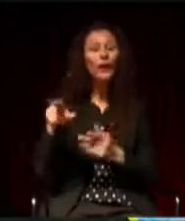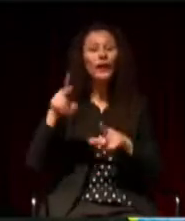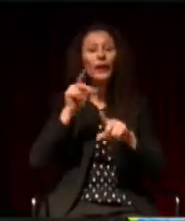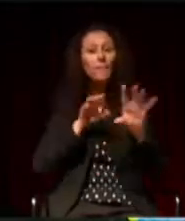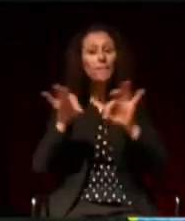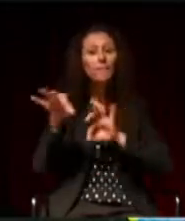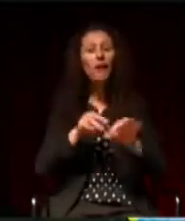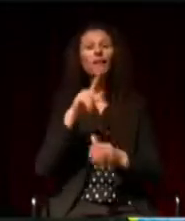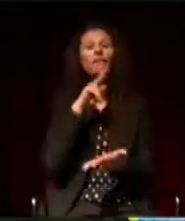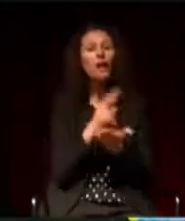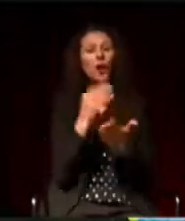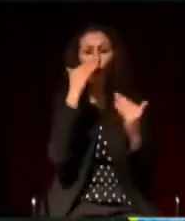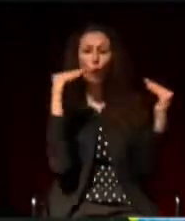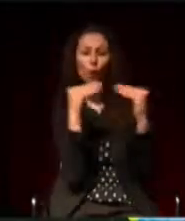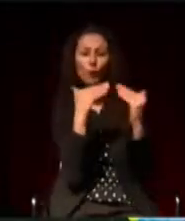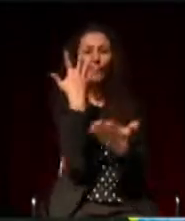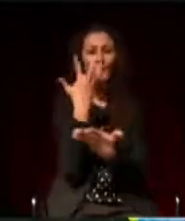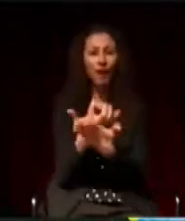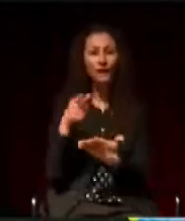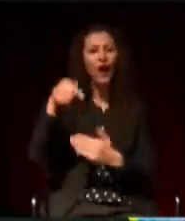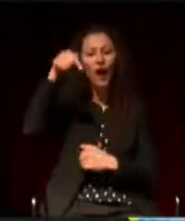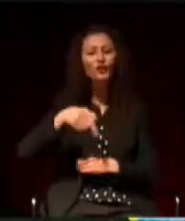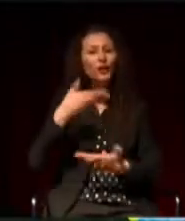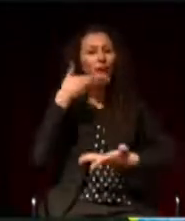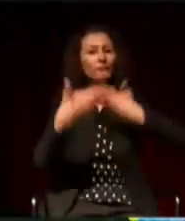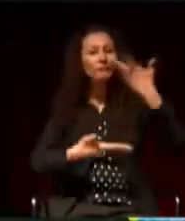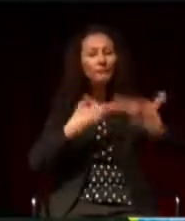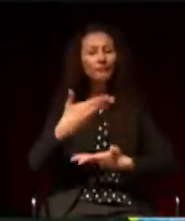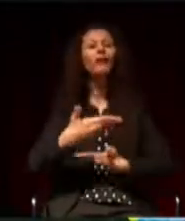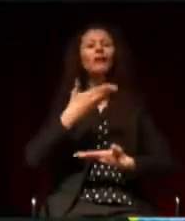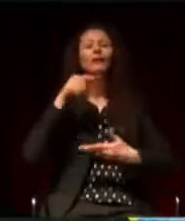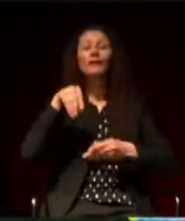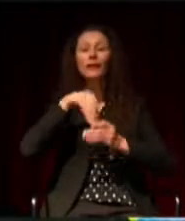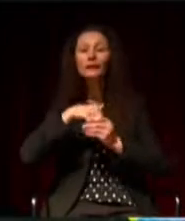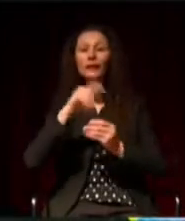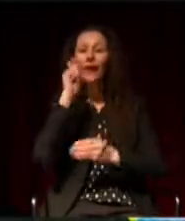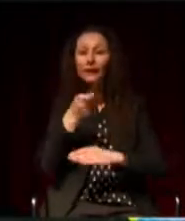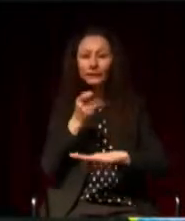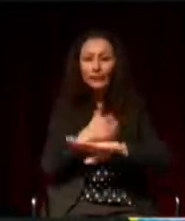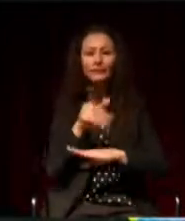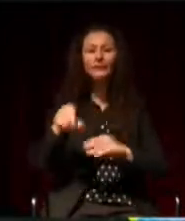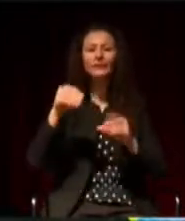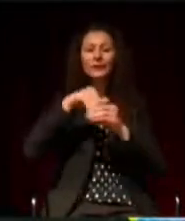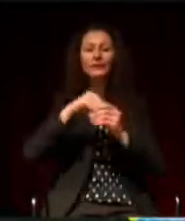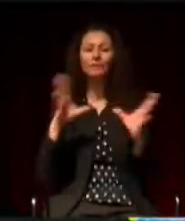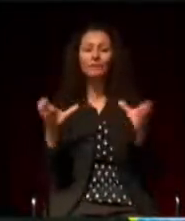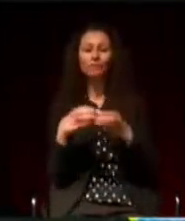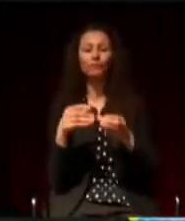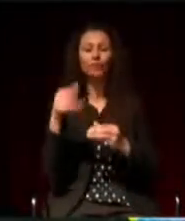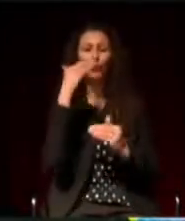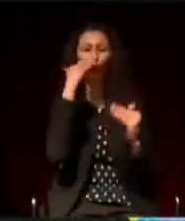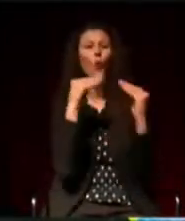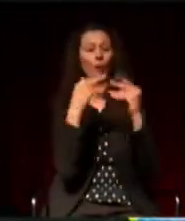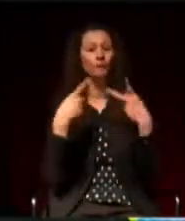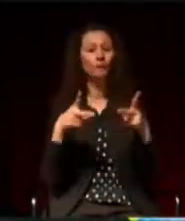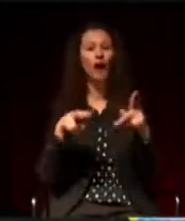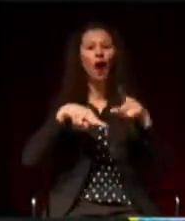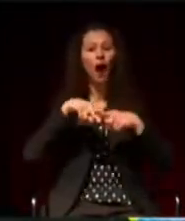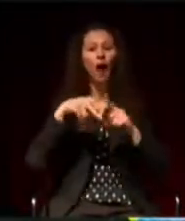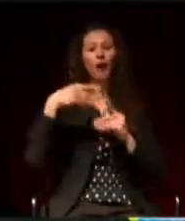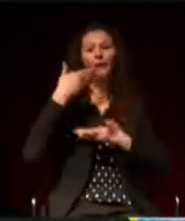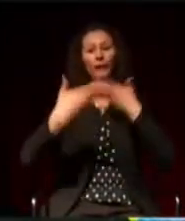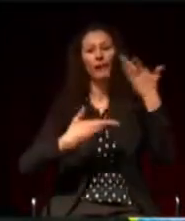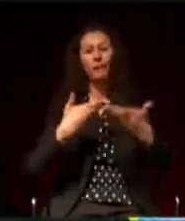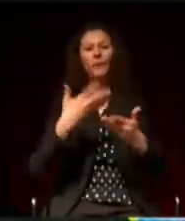imar planı kullanım kararlarına uyulması kaydıyla aşağıdaki belirtilen tanım, uygulama, esas ve özel hükümler çerçevesinde uygulama yapılabilir. A.